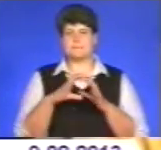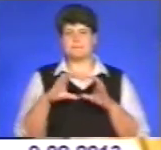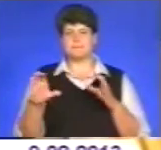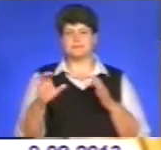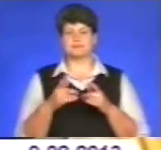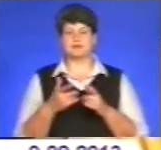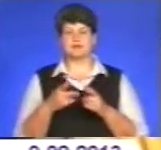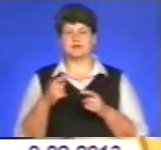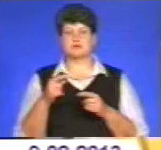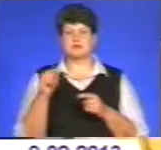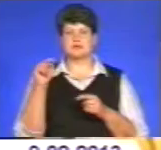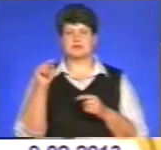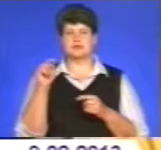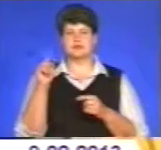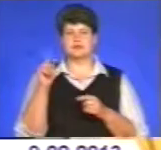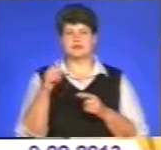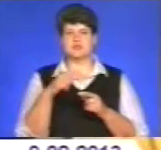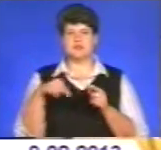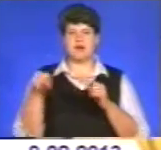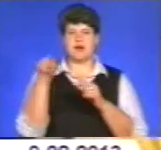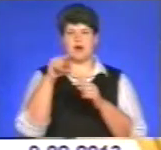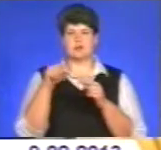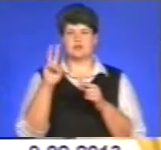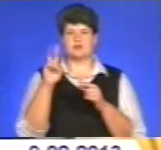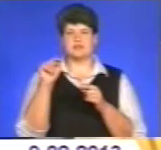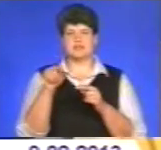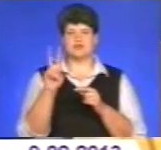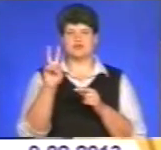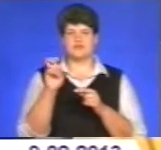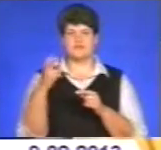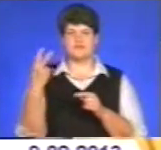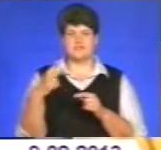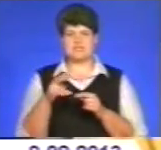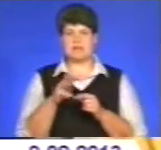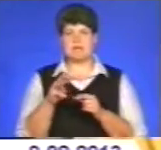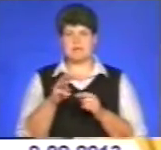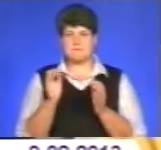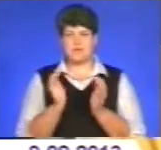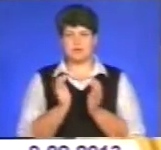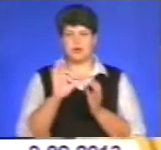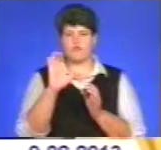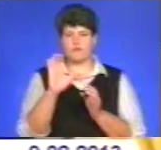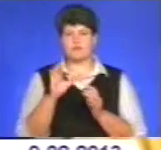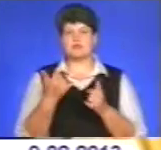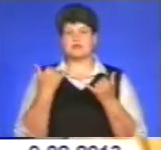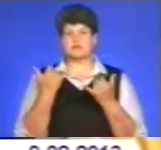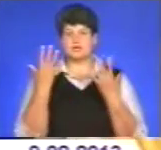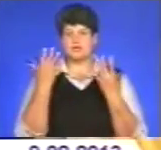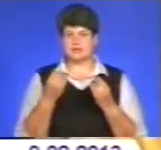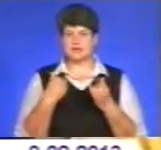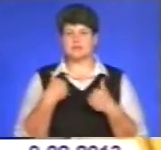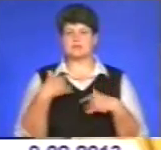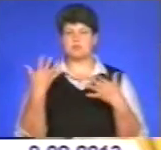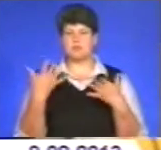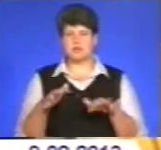діаметр 1220 мм. К сожалению, На сегодняшний момент у нас потери доходят